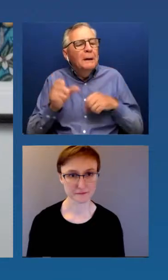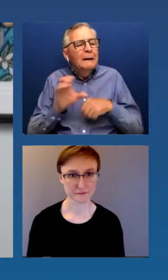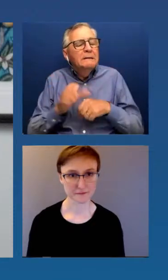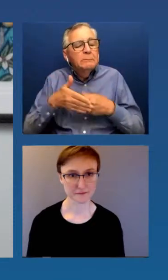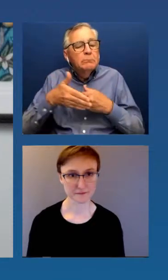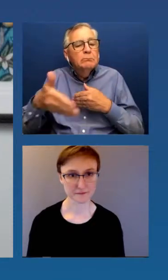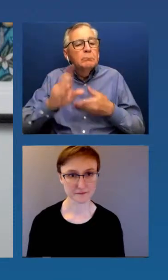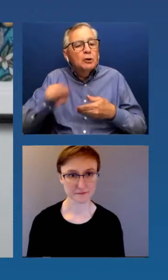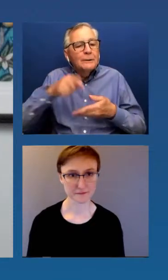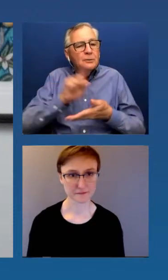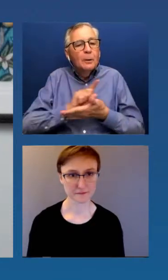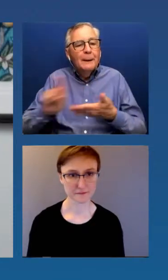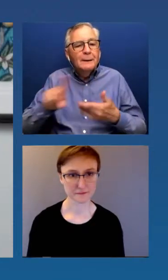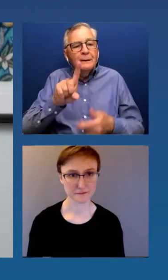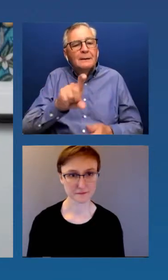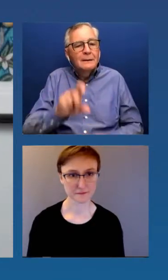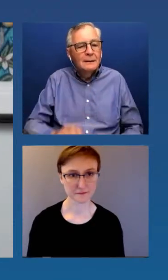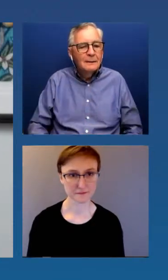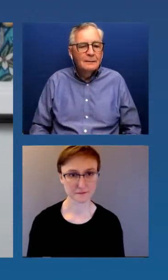semaines?